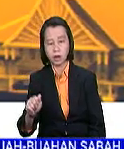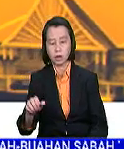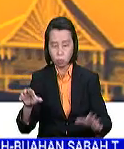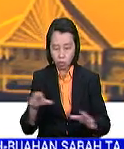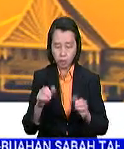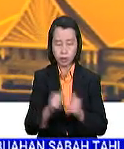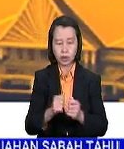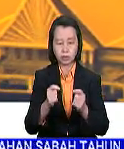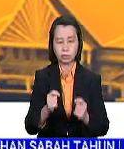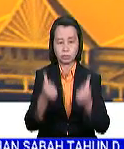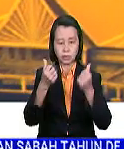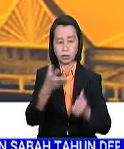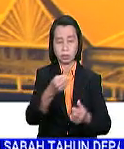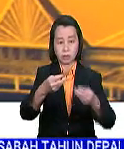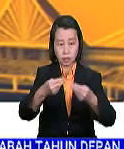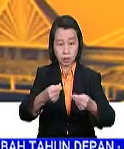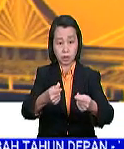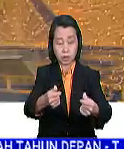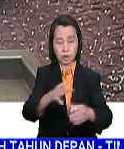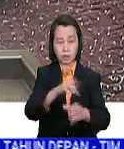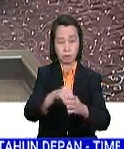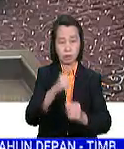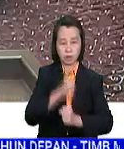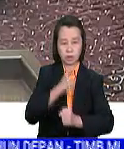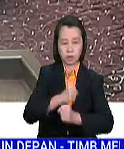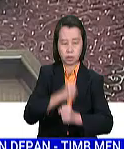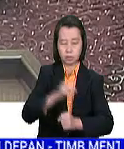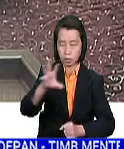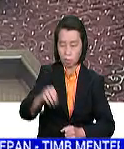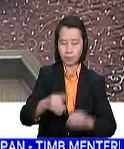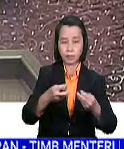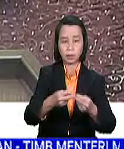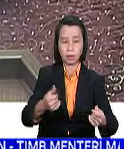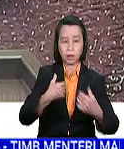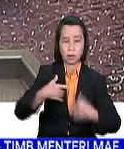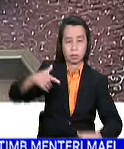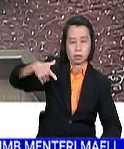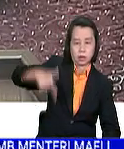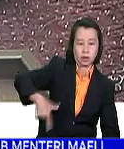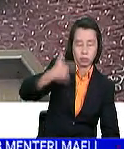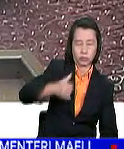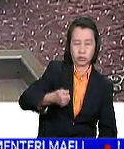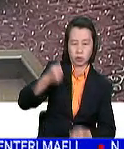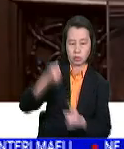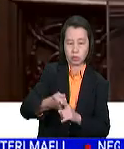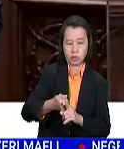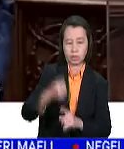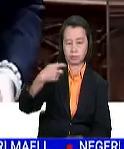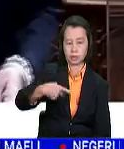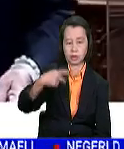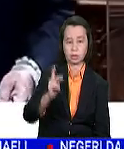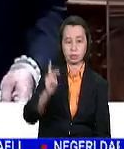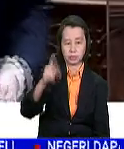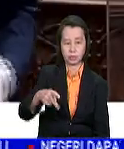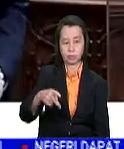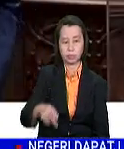cepat dan lancar. Ini termasuk kerja-kerja pengambilan tanah yang mengalami kelewatan akibat Perintah Kawalan Pergerakan